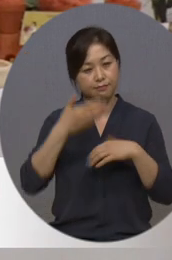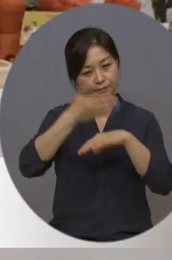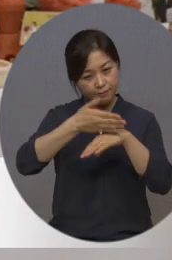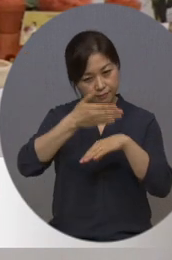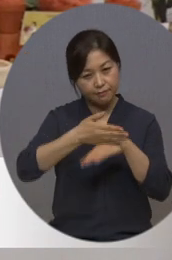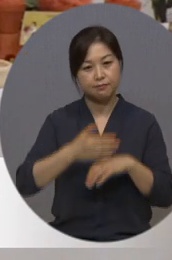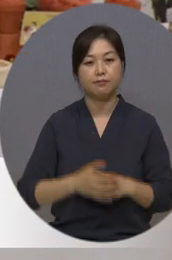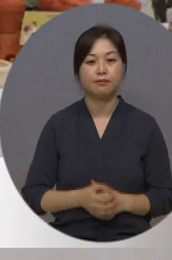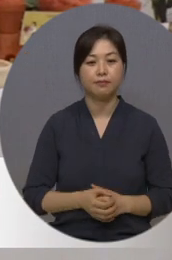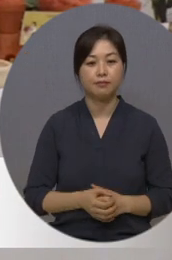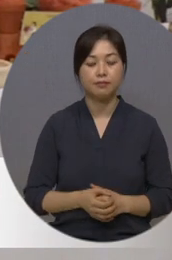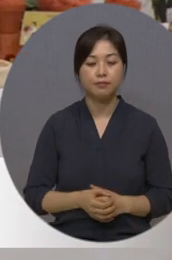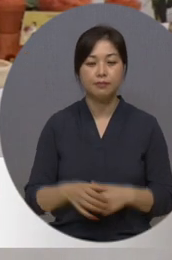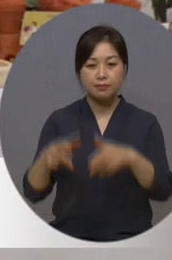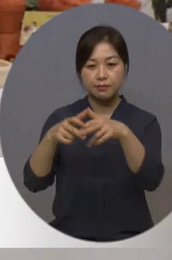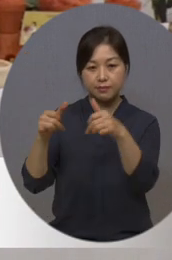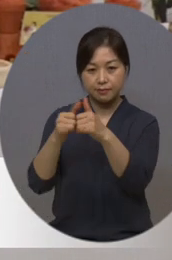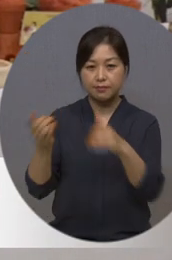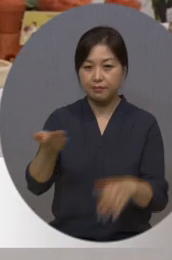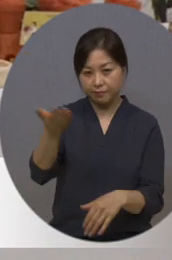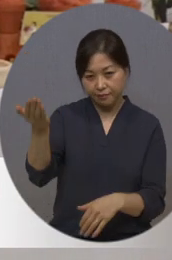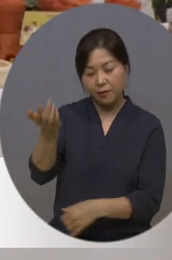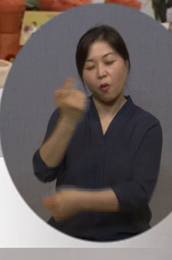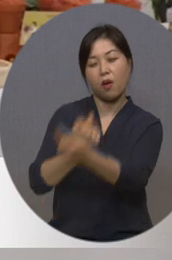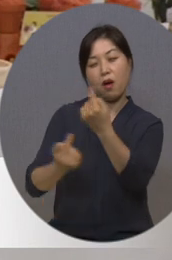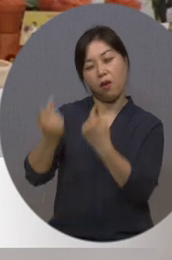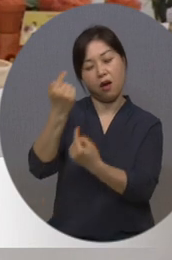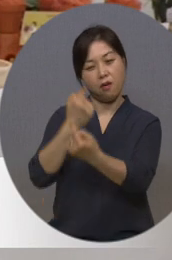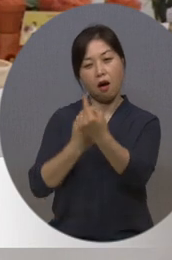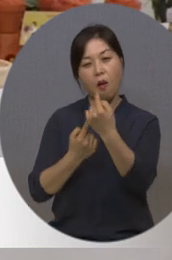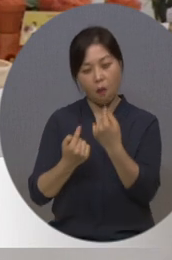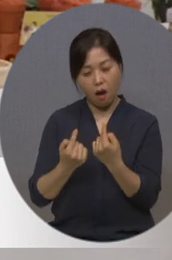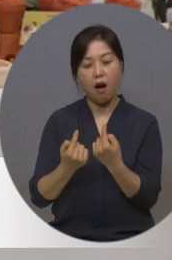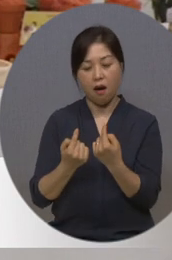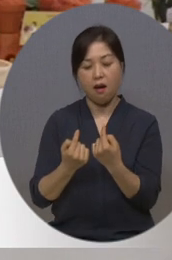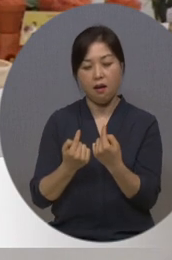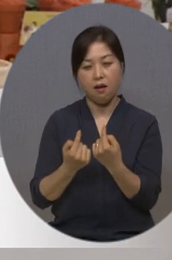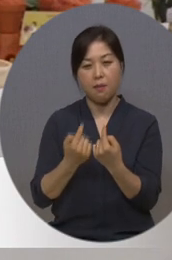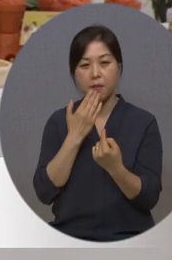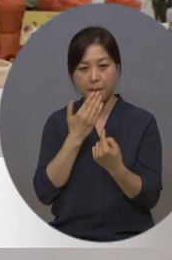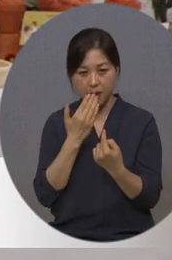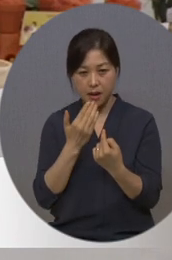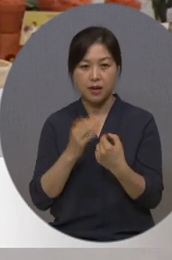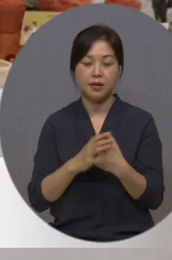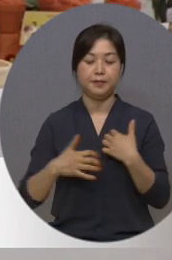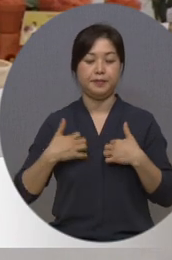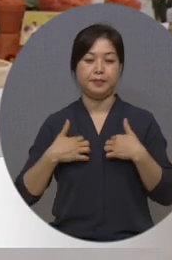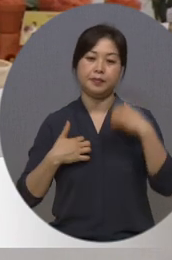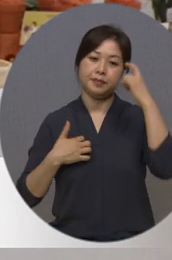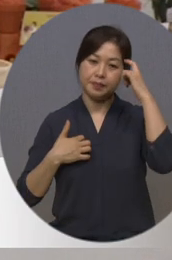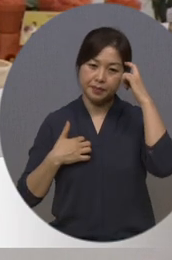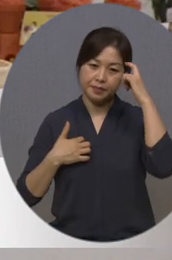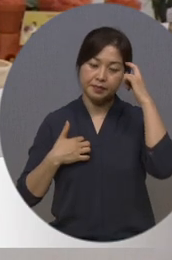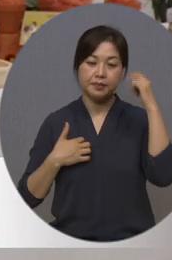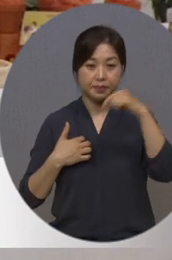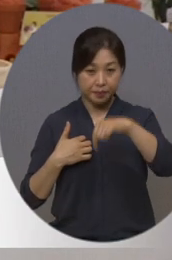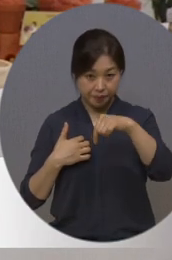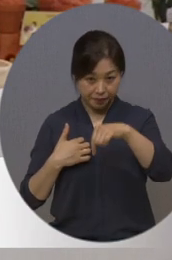감사드리고 모든 장애인들의 공간이 되기 때문에 기쁘게 생각하고 이곳을